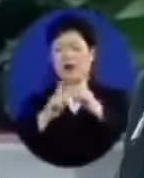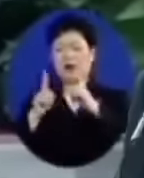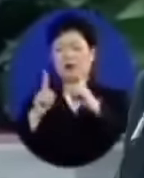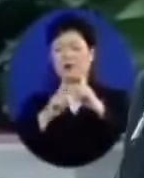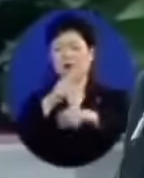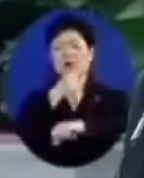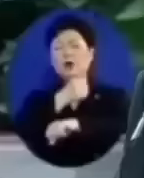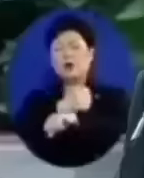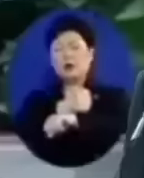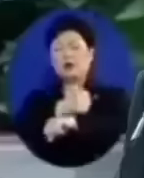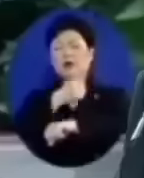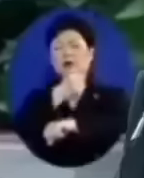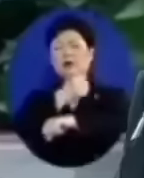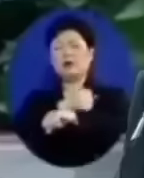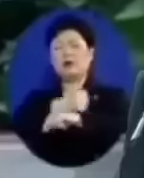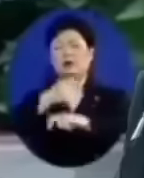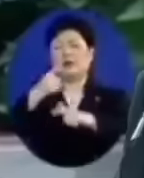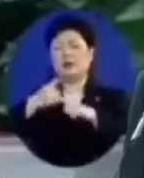오시마오